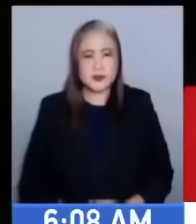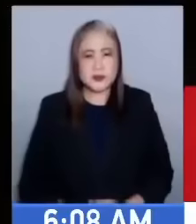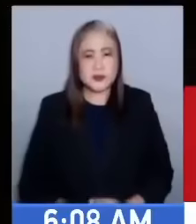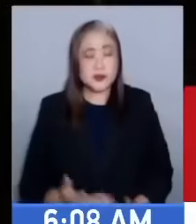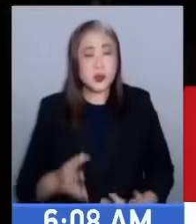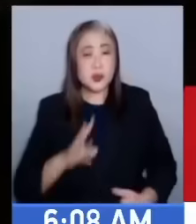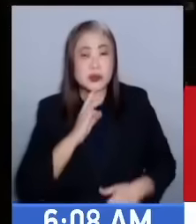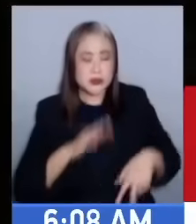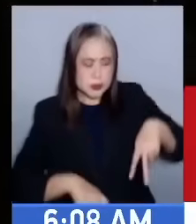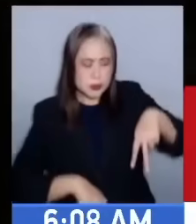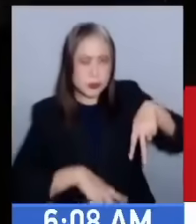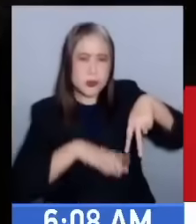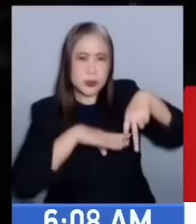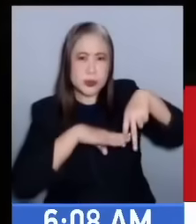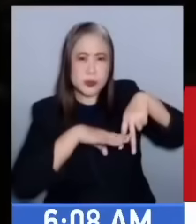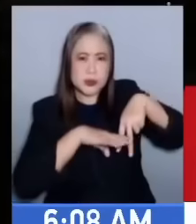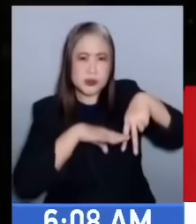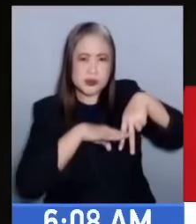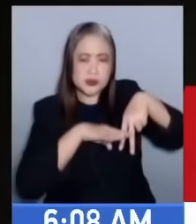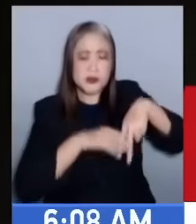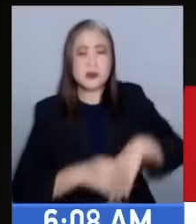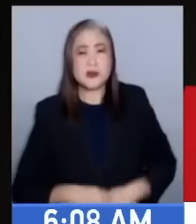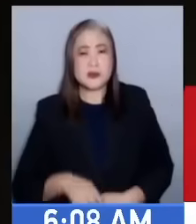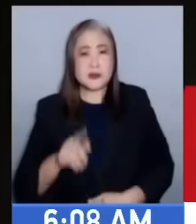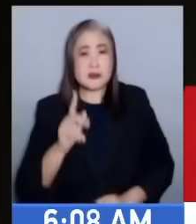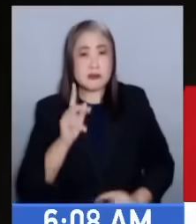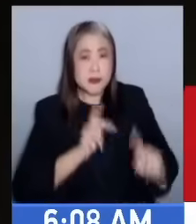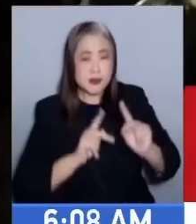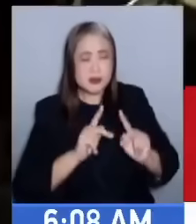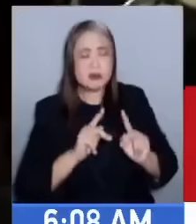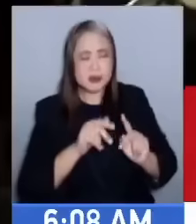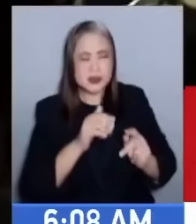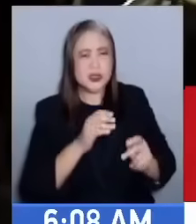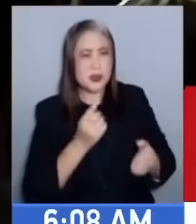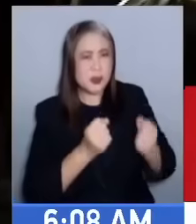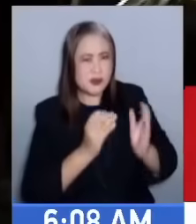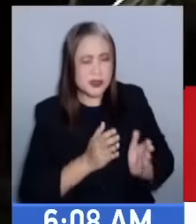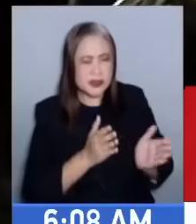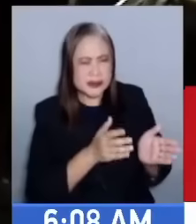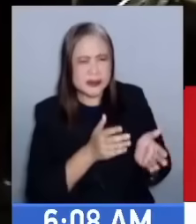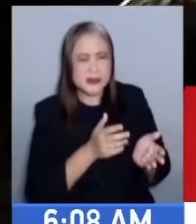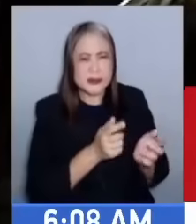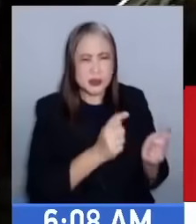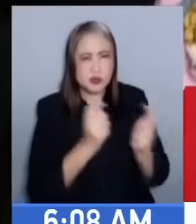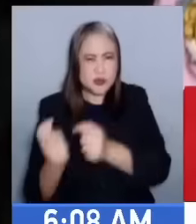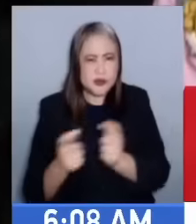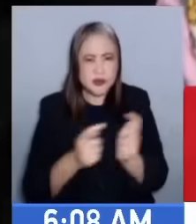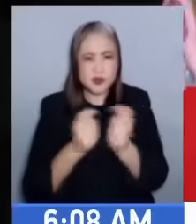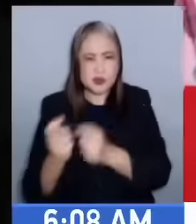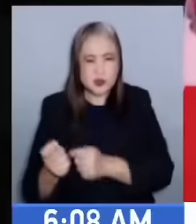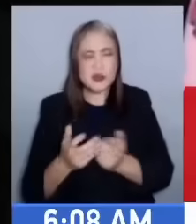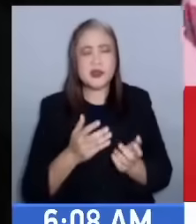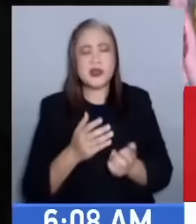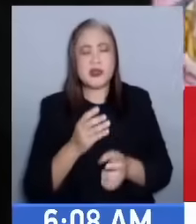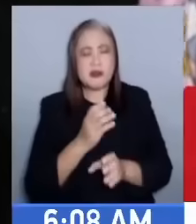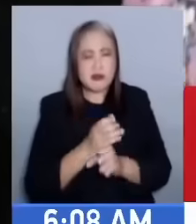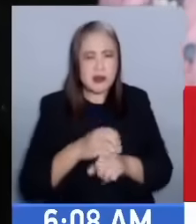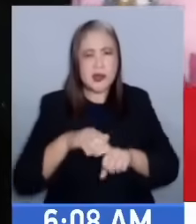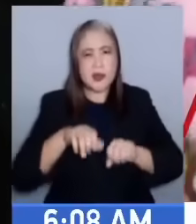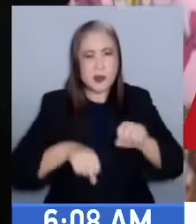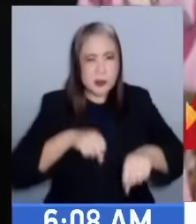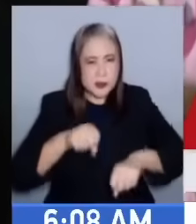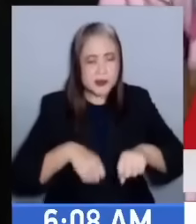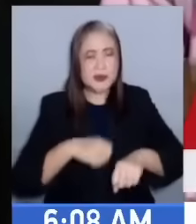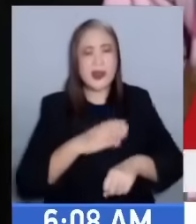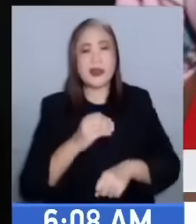inilikas sa mga residente ang kanilang mga motorsiklo sidc maging ang imahe ng itim na Nazareno Madali naman umupa kaya lang napapagod